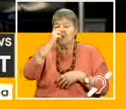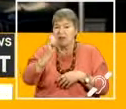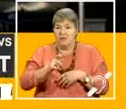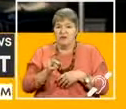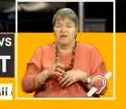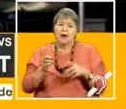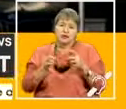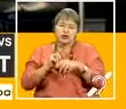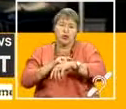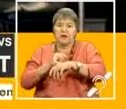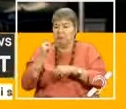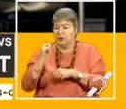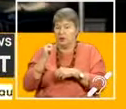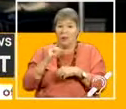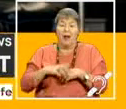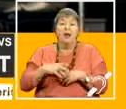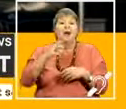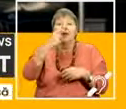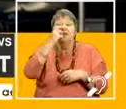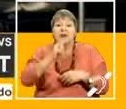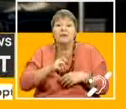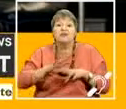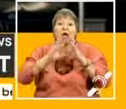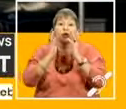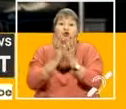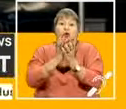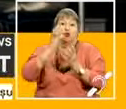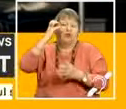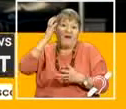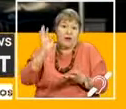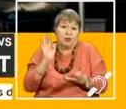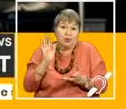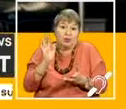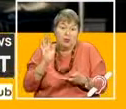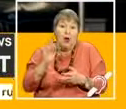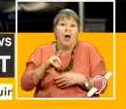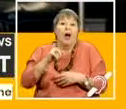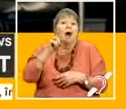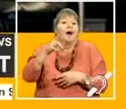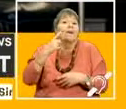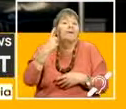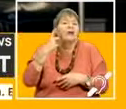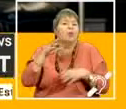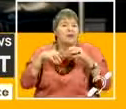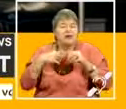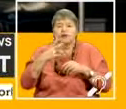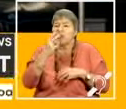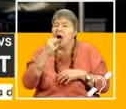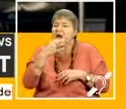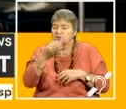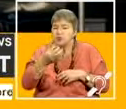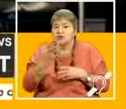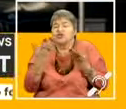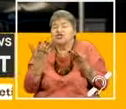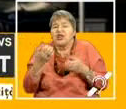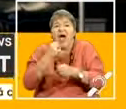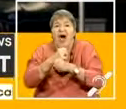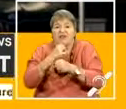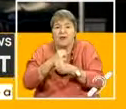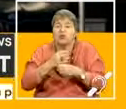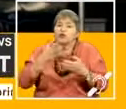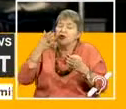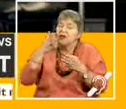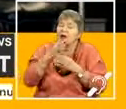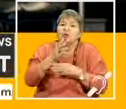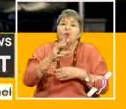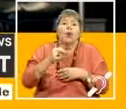urmă, iar asta înseamnă o demisie a guvernului in corpore. Gavrilița a vorbit în discursul său despre ce a reușit să facă guvernul